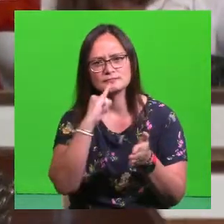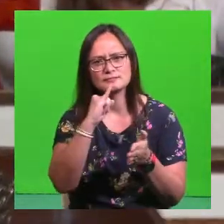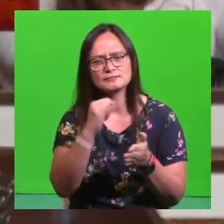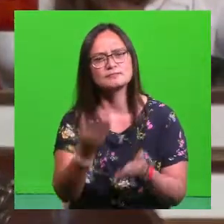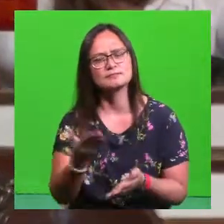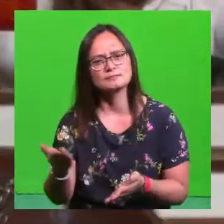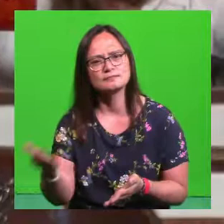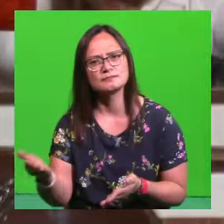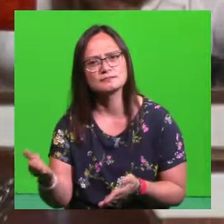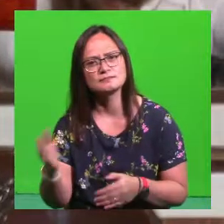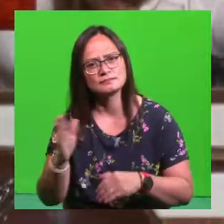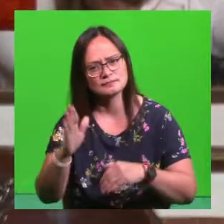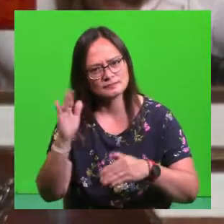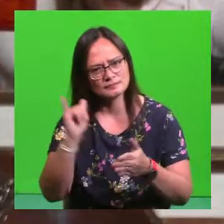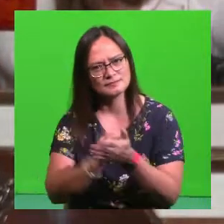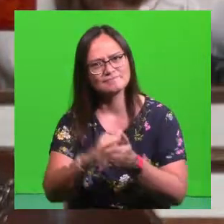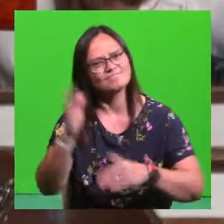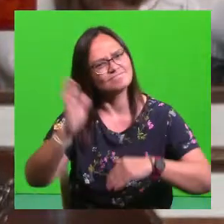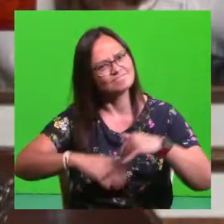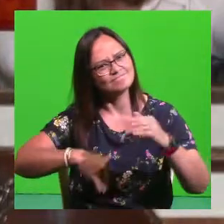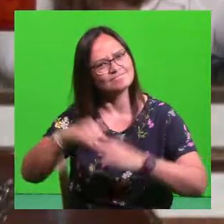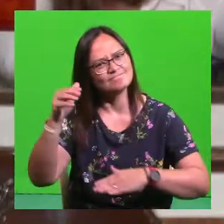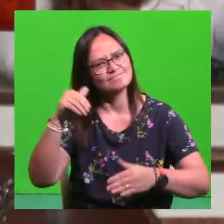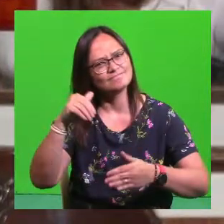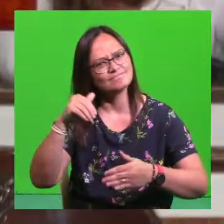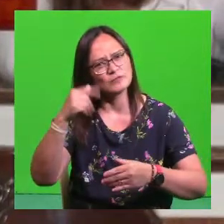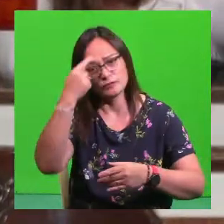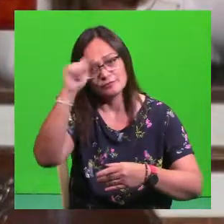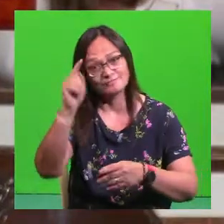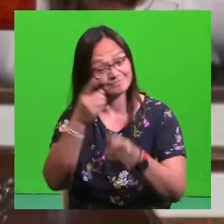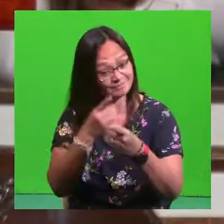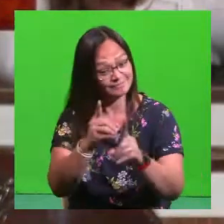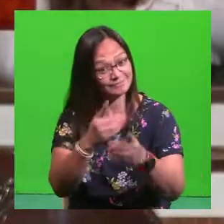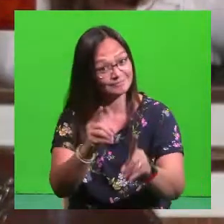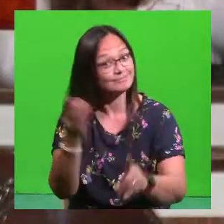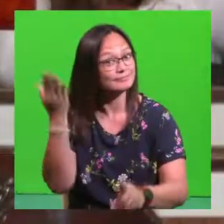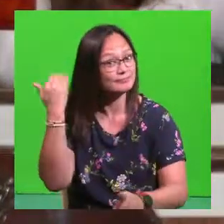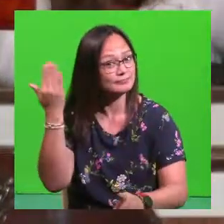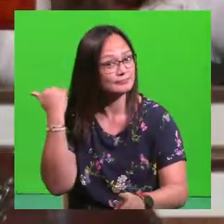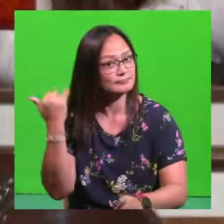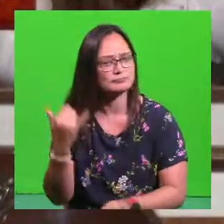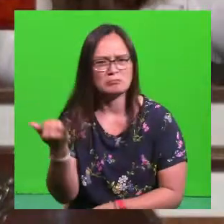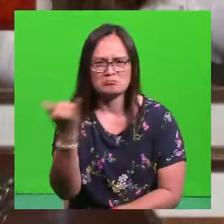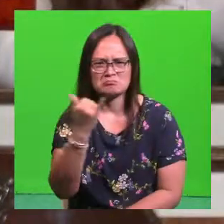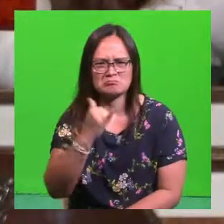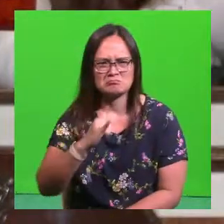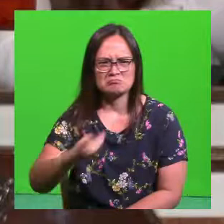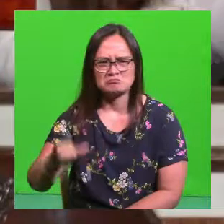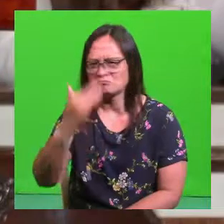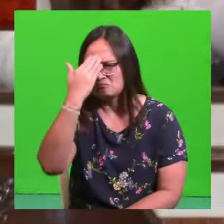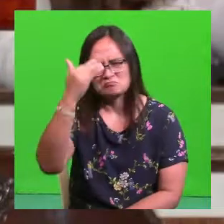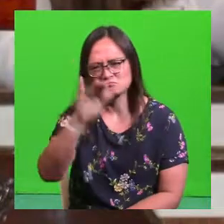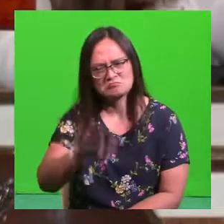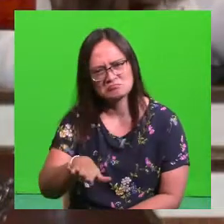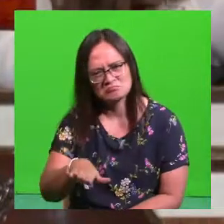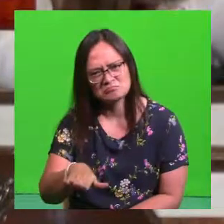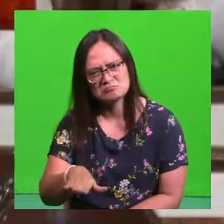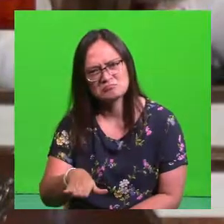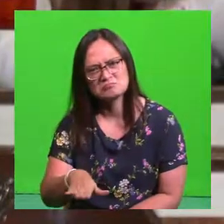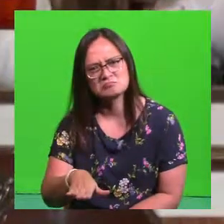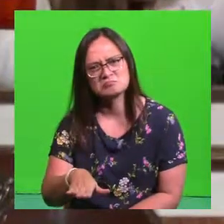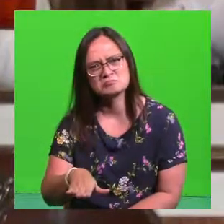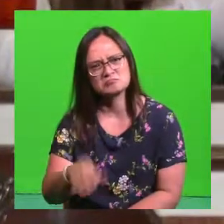sila'y kasama ng Panginoon, ay hindi nila lubos na naunawaan. Kung kaya dito sa ating